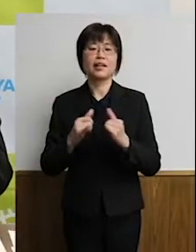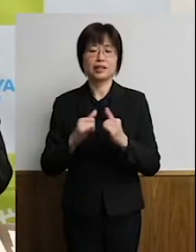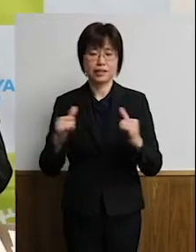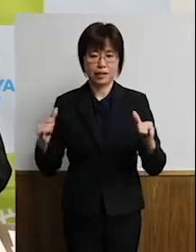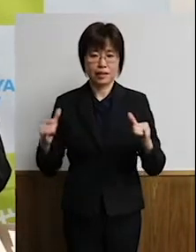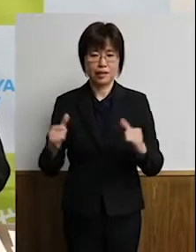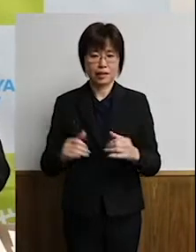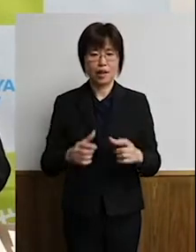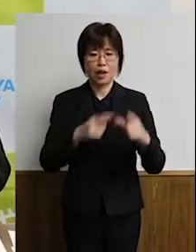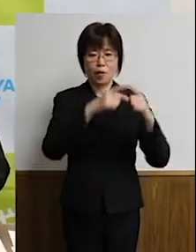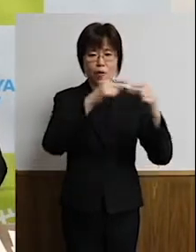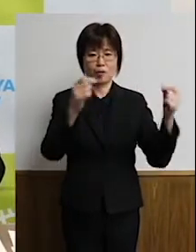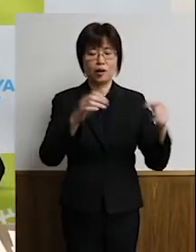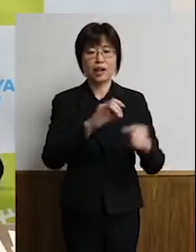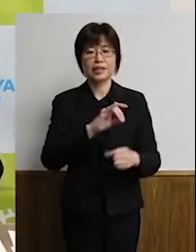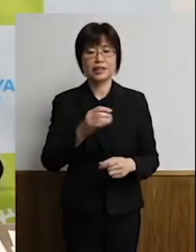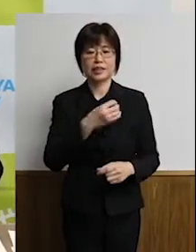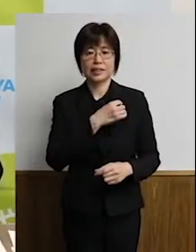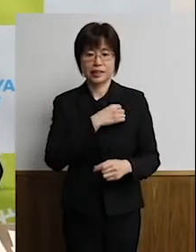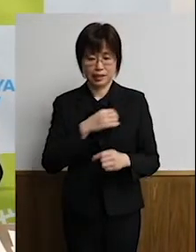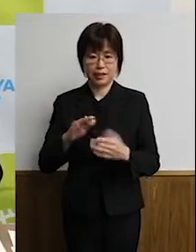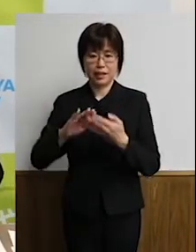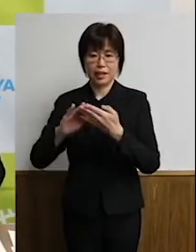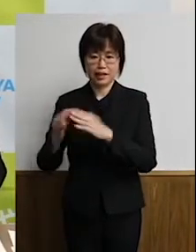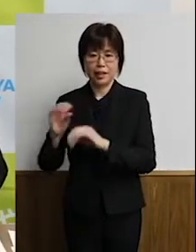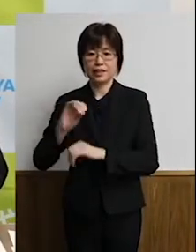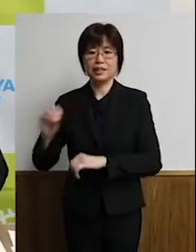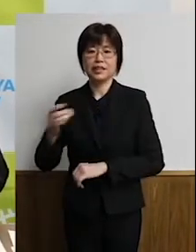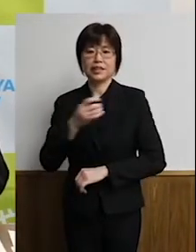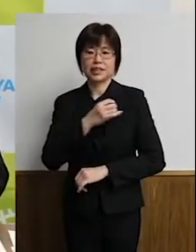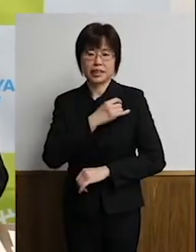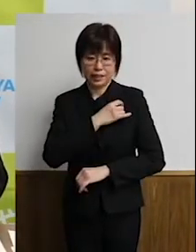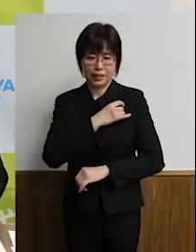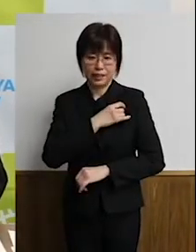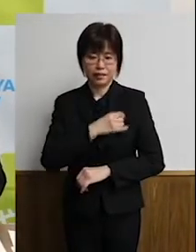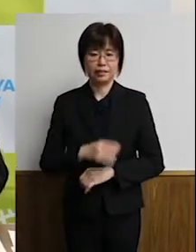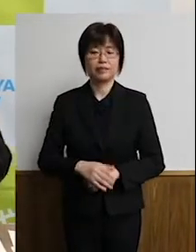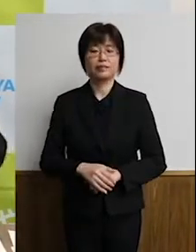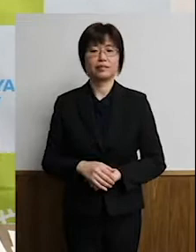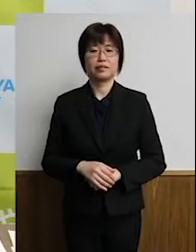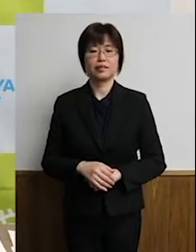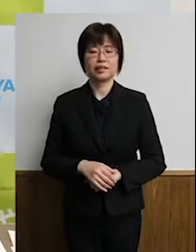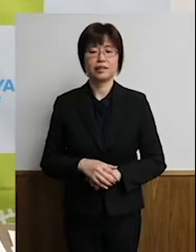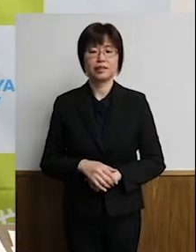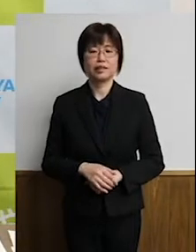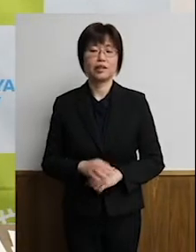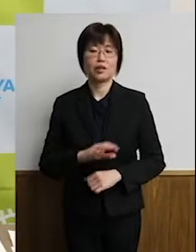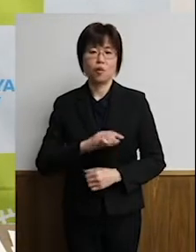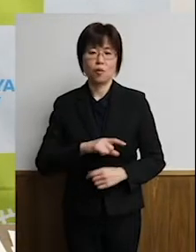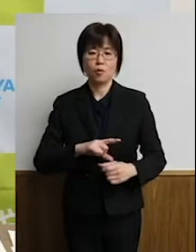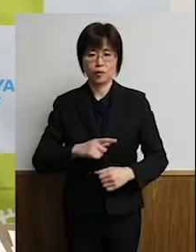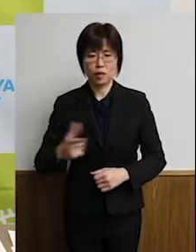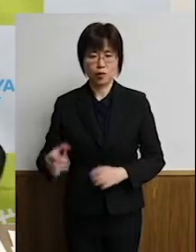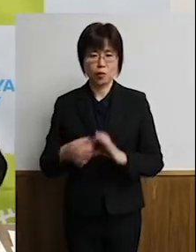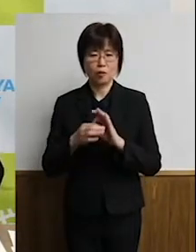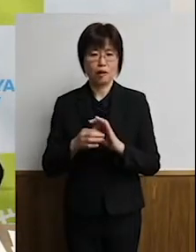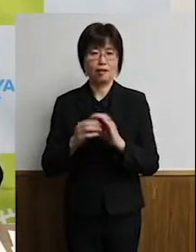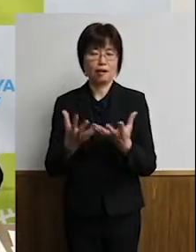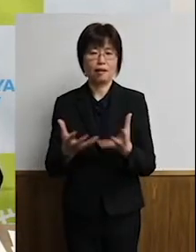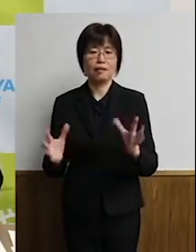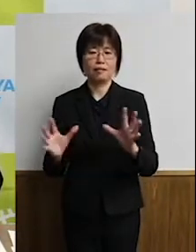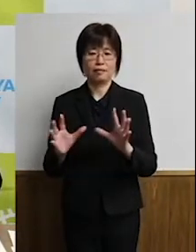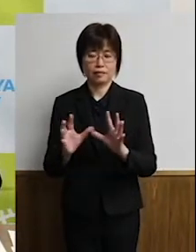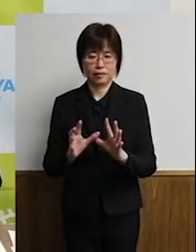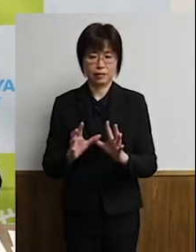員、県会議員、渋沢栄一包括連携協定関係団体、大河ドラマ青天を衝け深谷